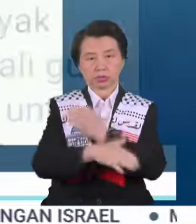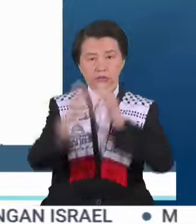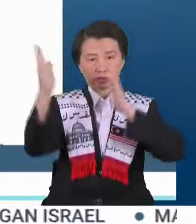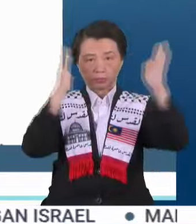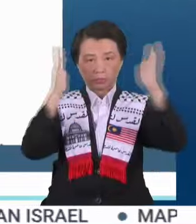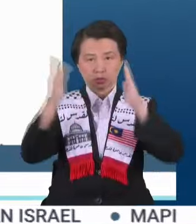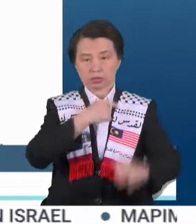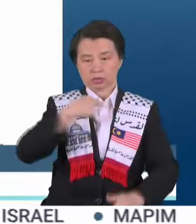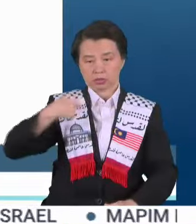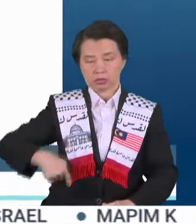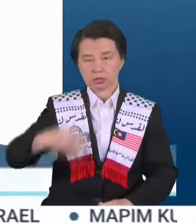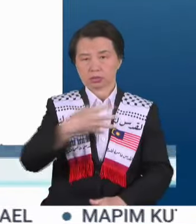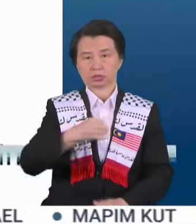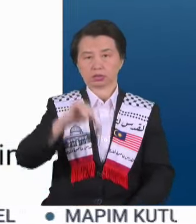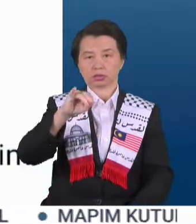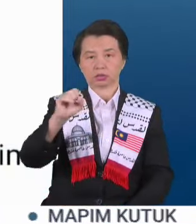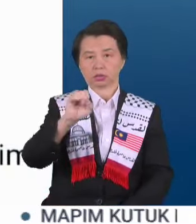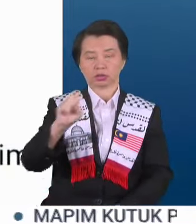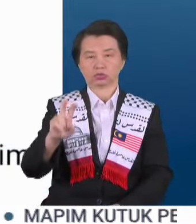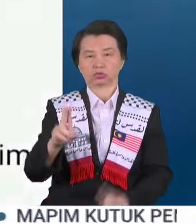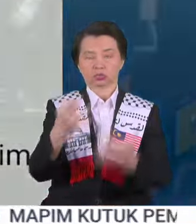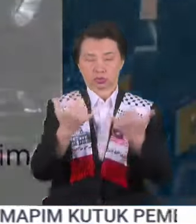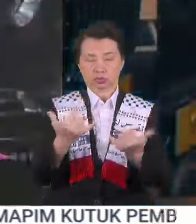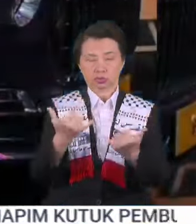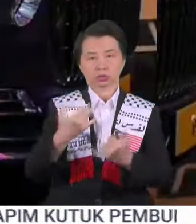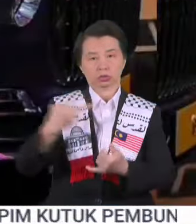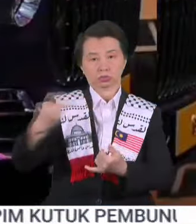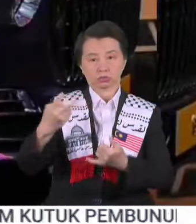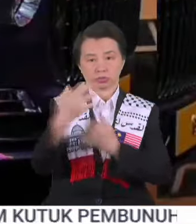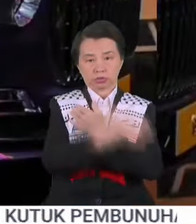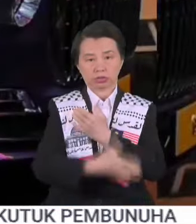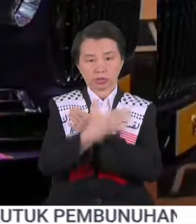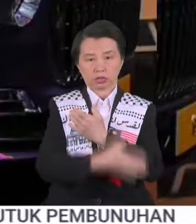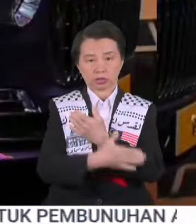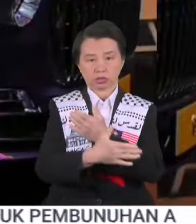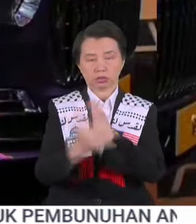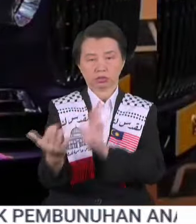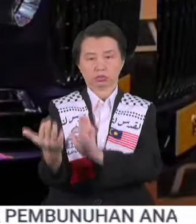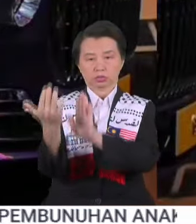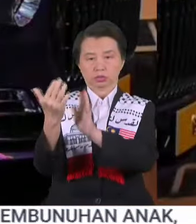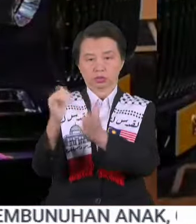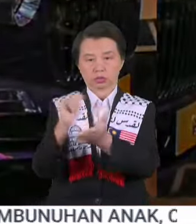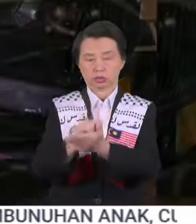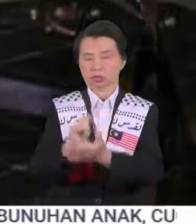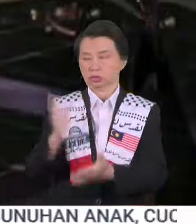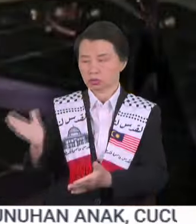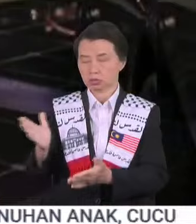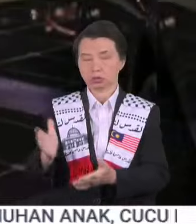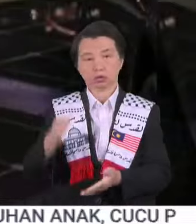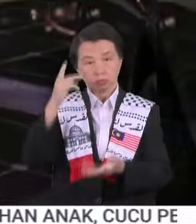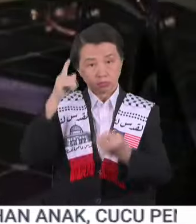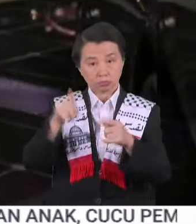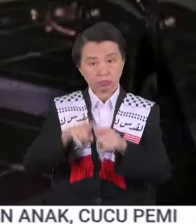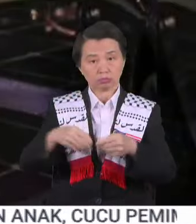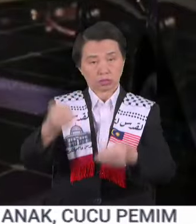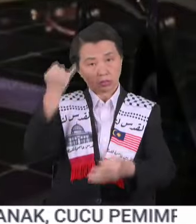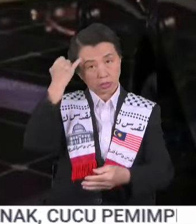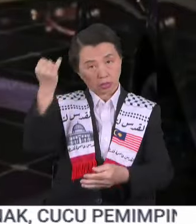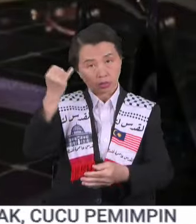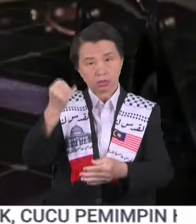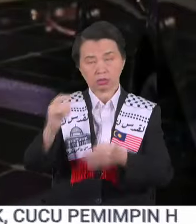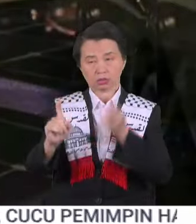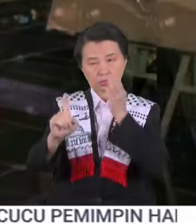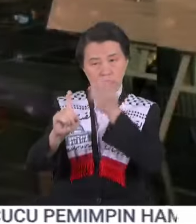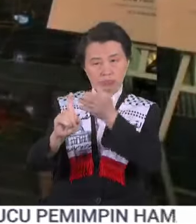China serta isu semasa berkaitan kedua-dua negara. Dalam sesi menghadap itu, Seri Paduka Baginda turut berkenan memberi pandangan mengenai